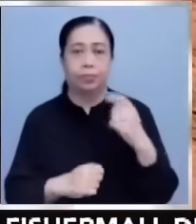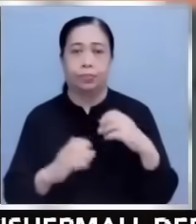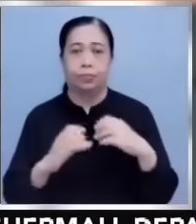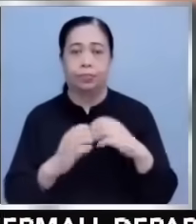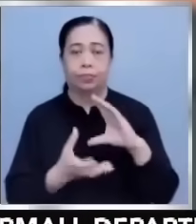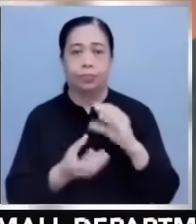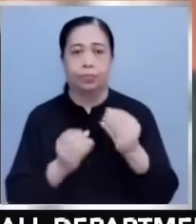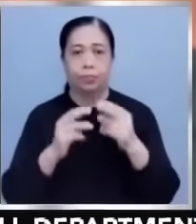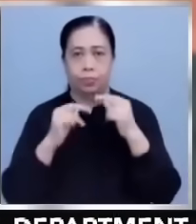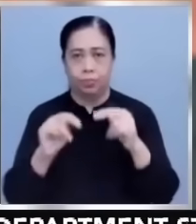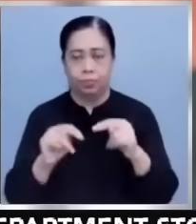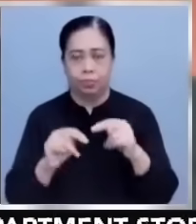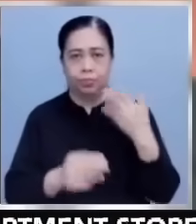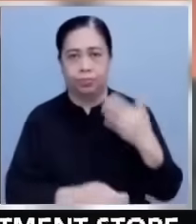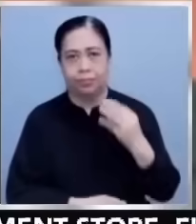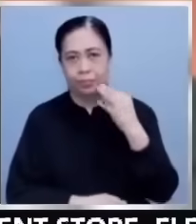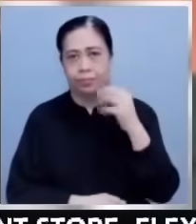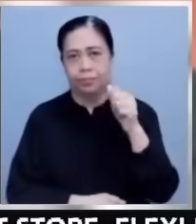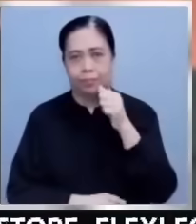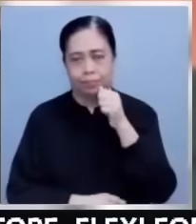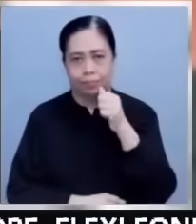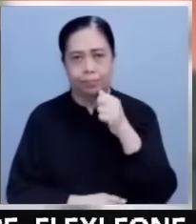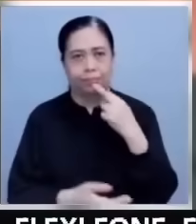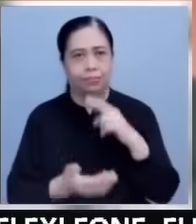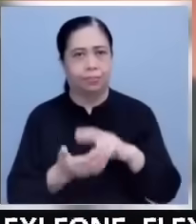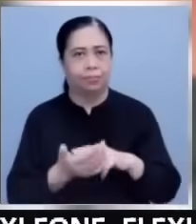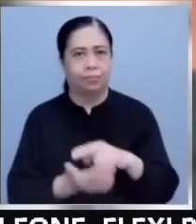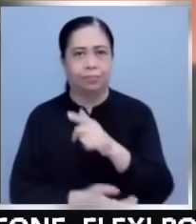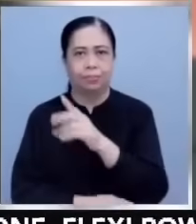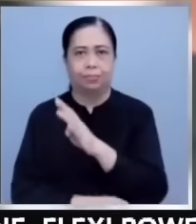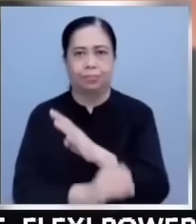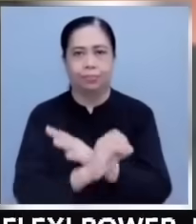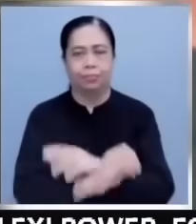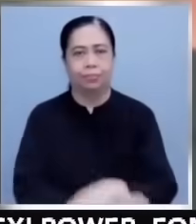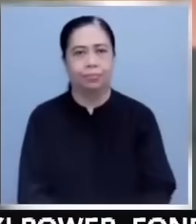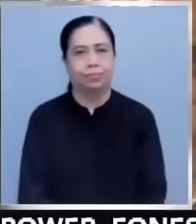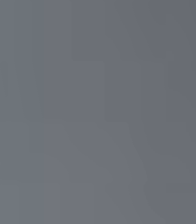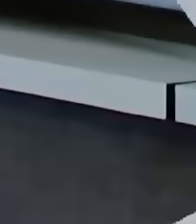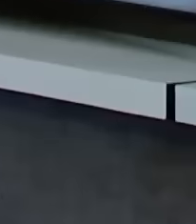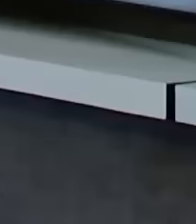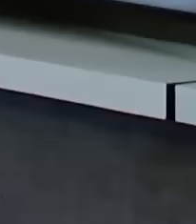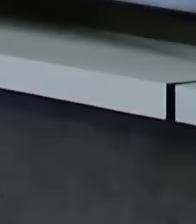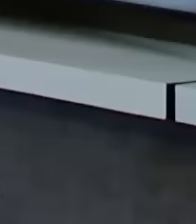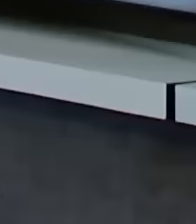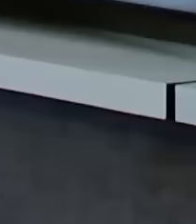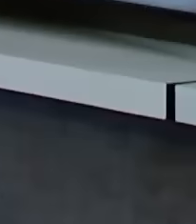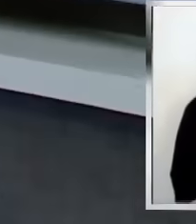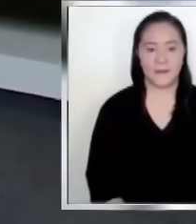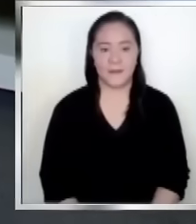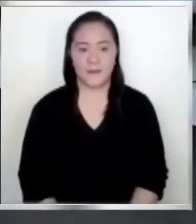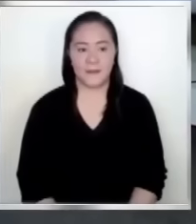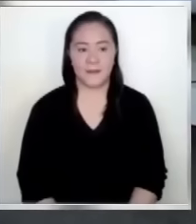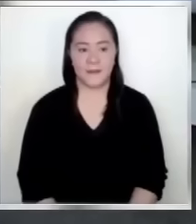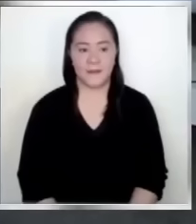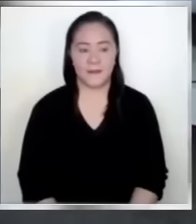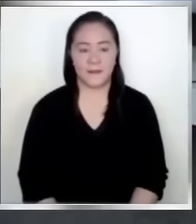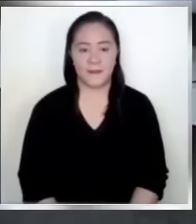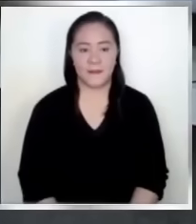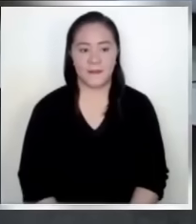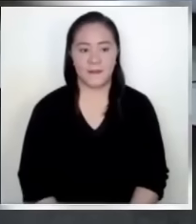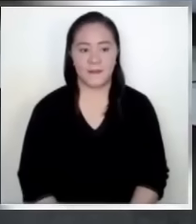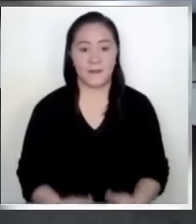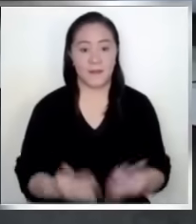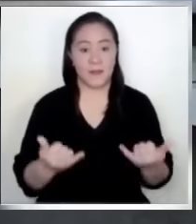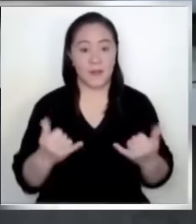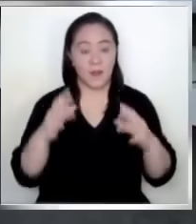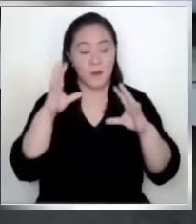News, Marisol Abdurrahman, nakatuto 24 oras. Pinangunahan ni Pangulong Bongbong Marcos